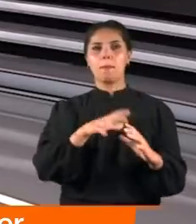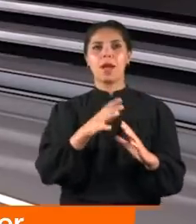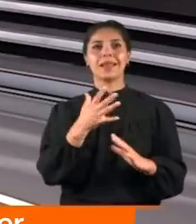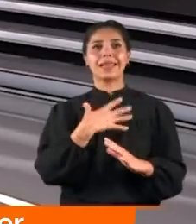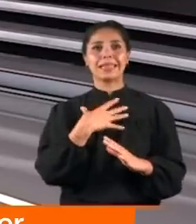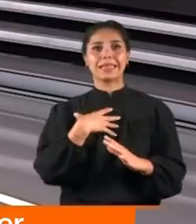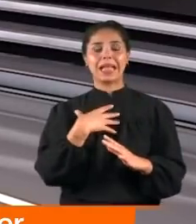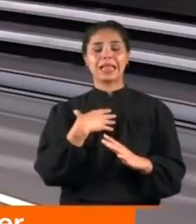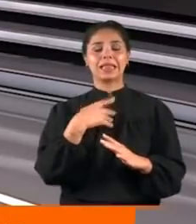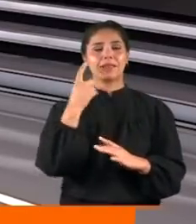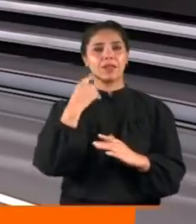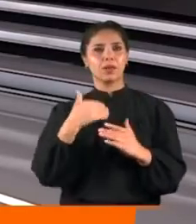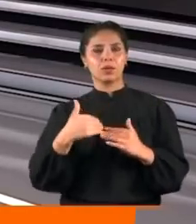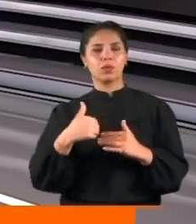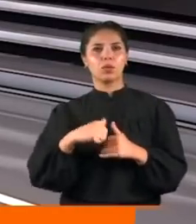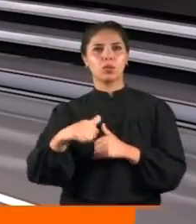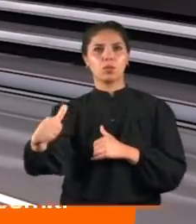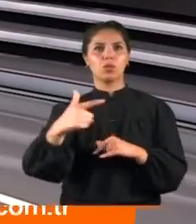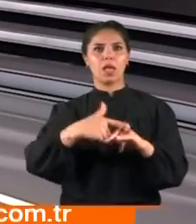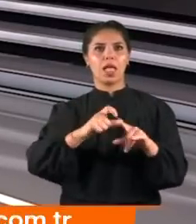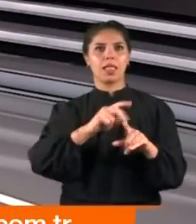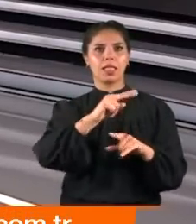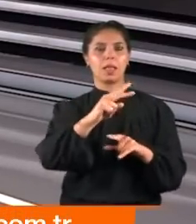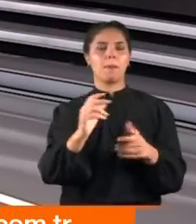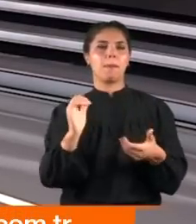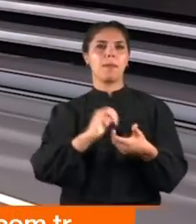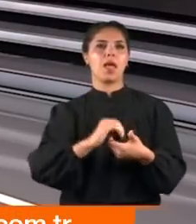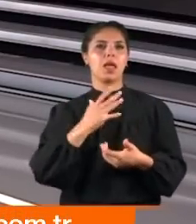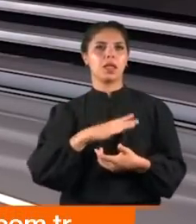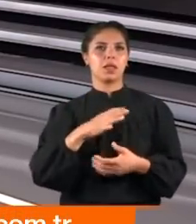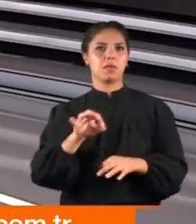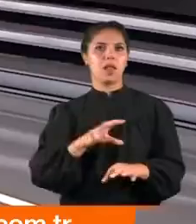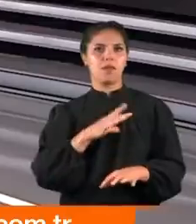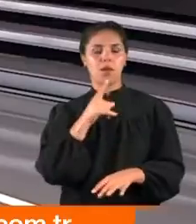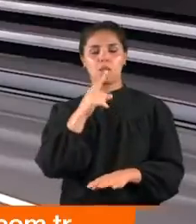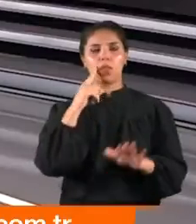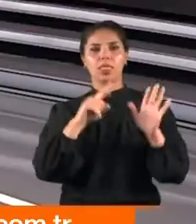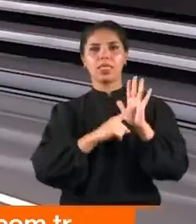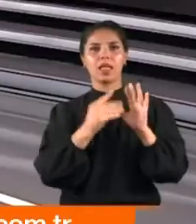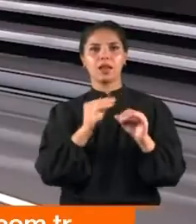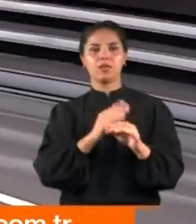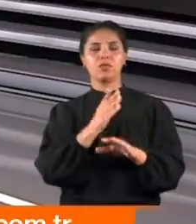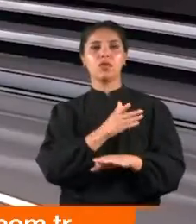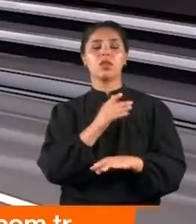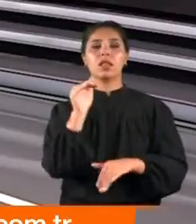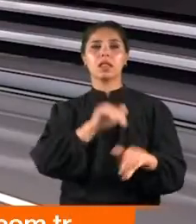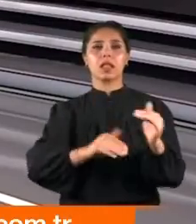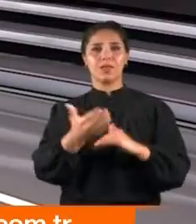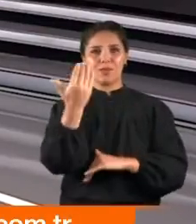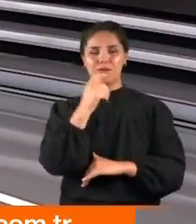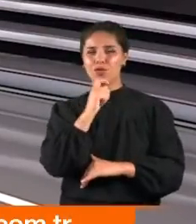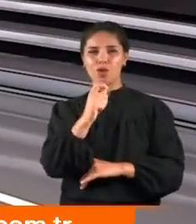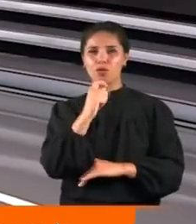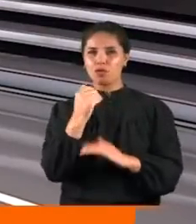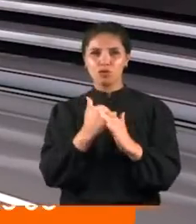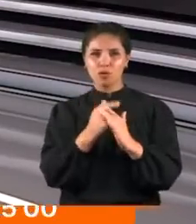kendi çizgisinden uzaklaştırıp HDP çizgisine çekme planı yaptığını anlattı. Buna kanıt olarak da seçimden önceki vaatlerini